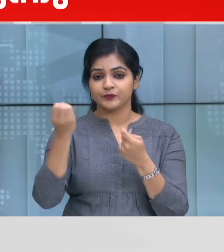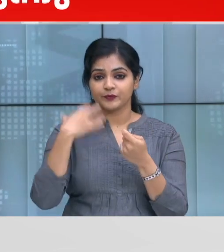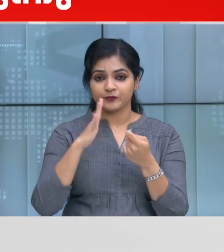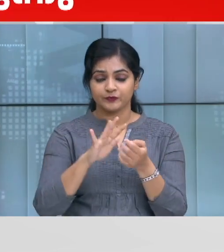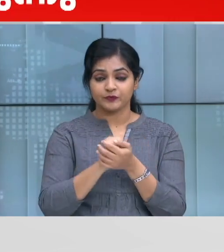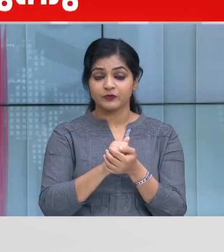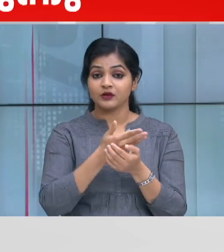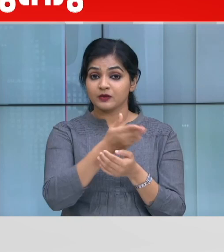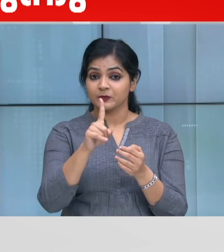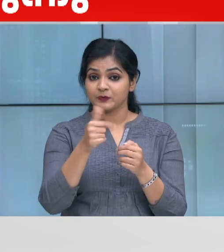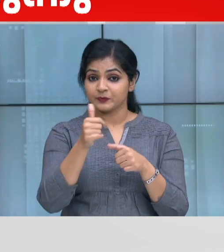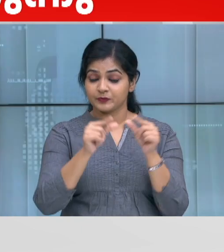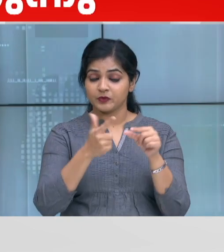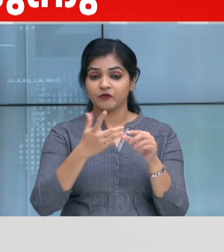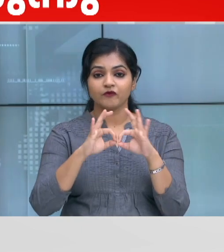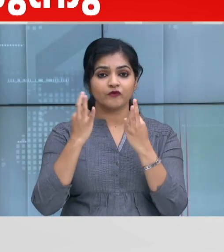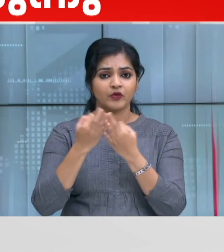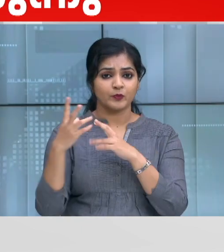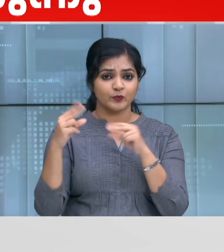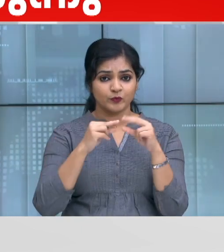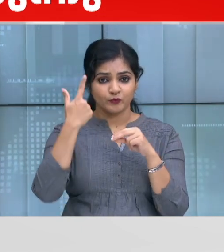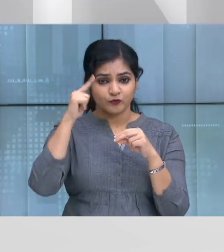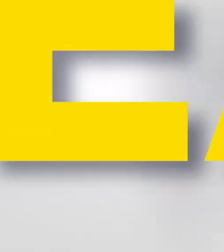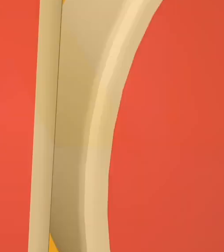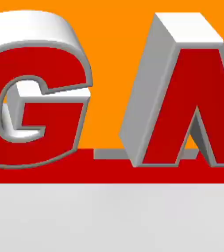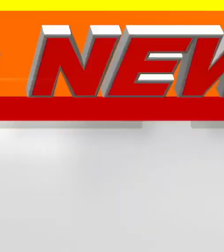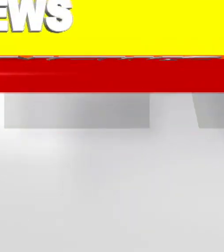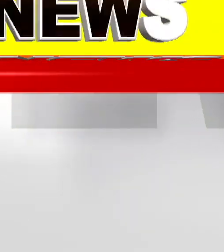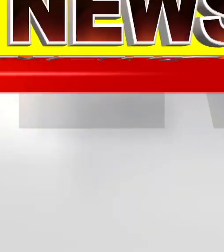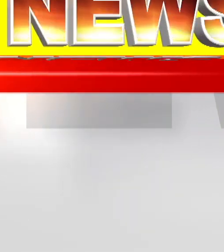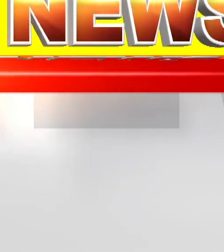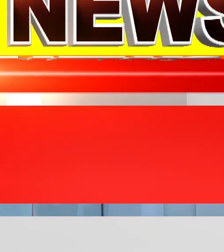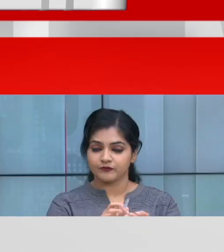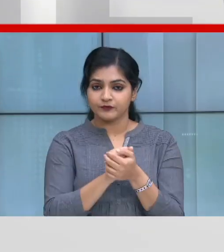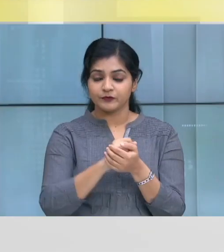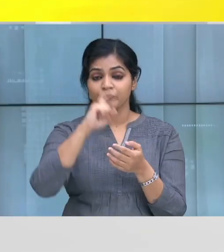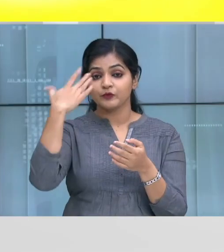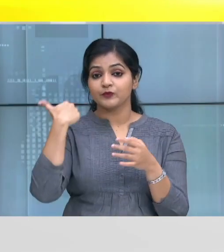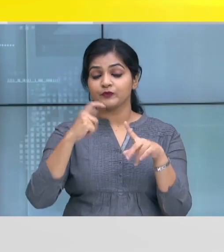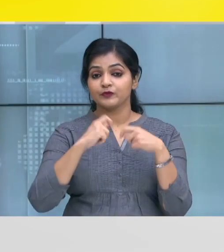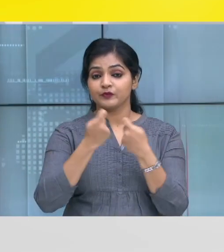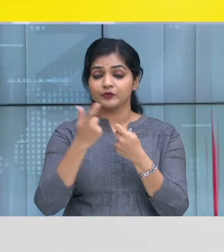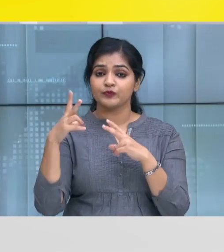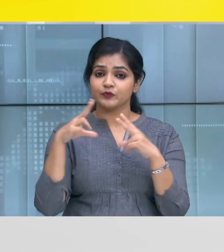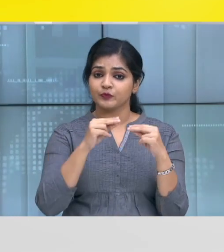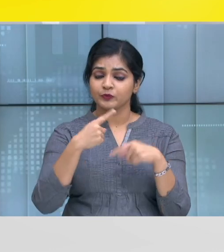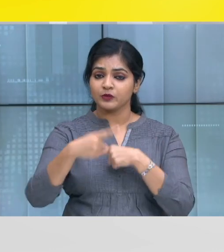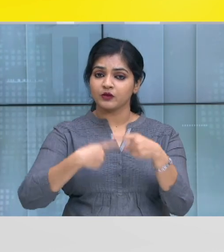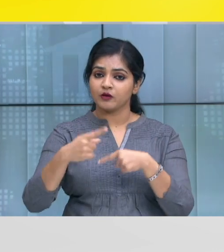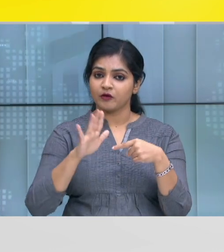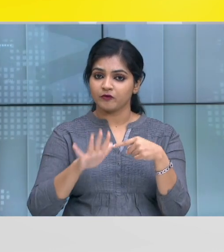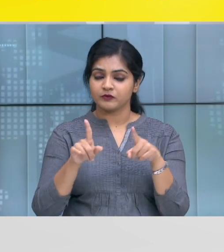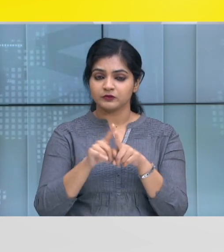ഇവർക്ക് കുടുംബാംഗങ്ങളുമായി സംസാരിക്കാൻ അവസരം ലഭിക്കുന്നുണ്ട്. കൂടാതെ വിദേശകാര്യ മന്ത്രാലയം ഇവരുമായി നിരന്തരം സമ്പർക്കം